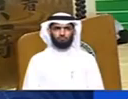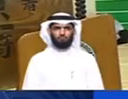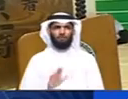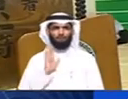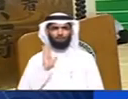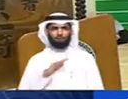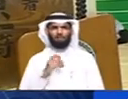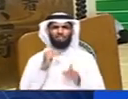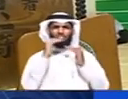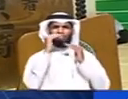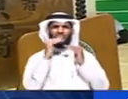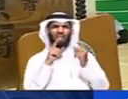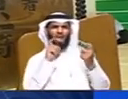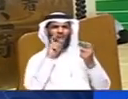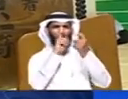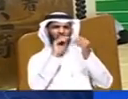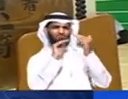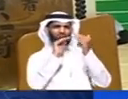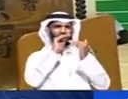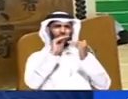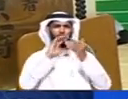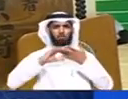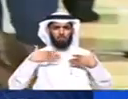والخصم كان أفضل مني بقليل من ناحية اللياقة.